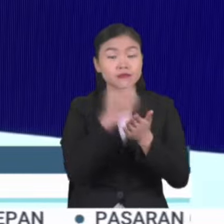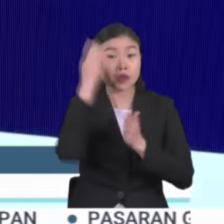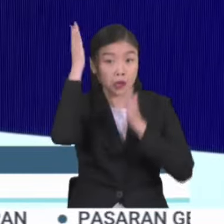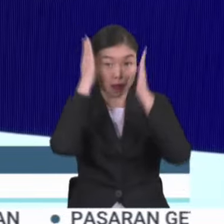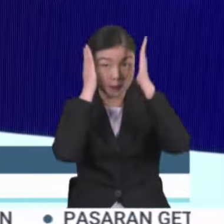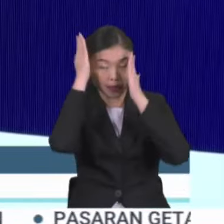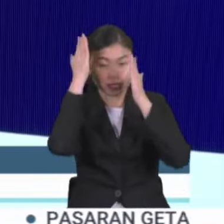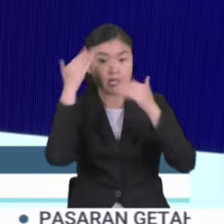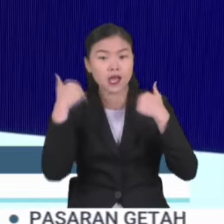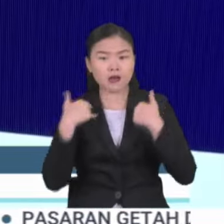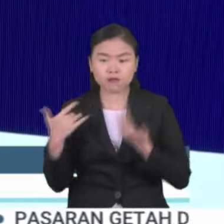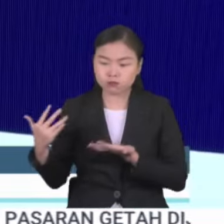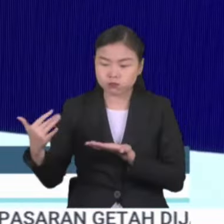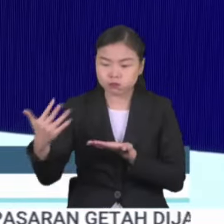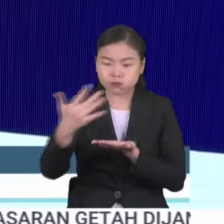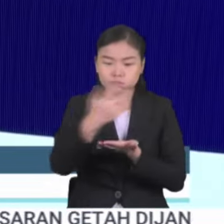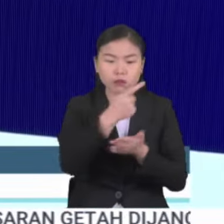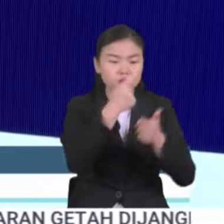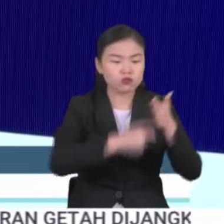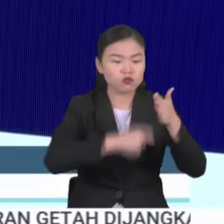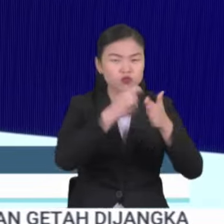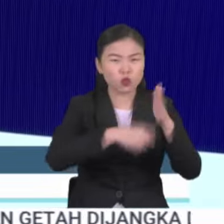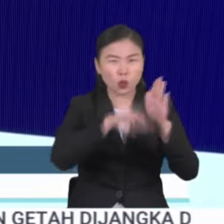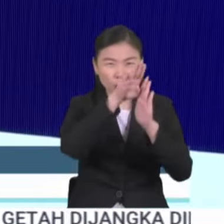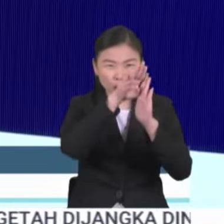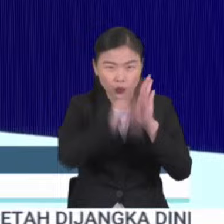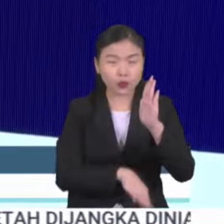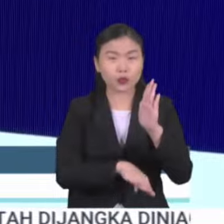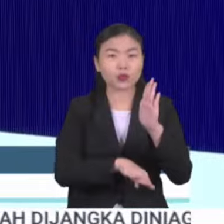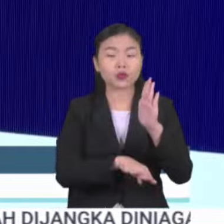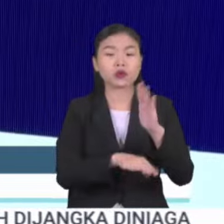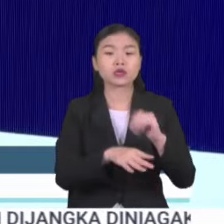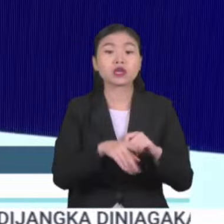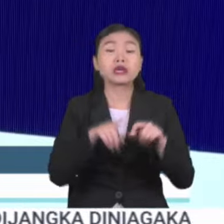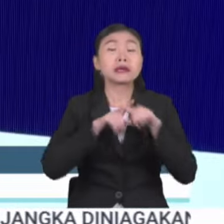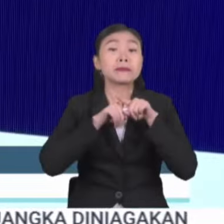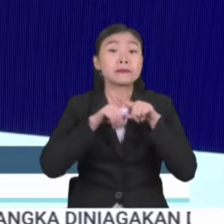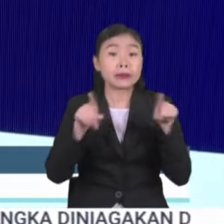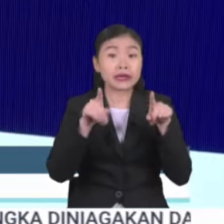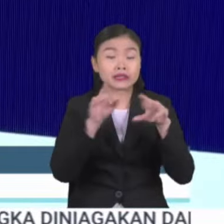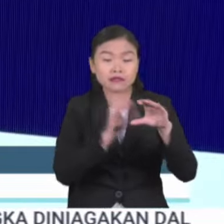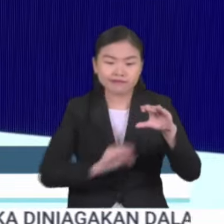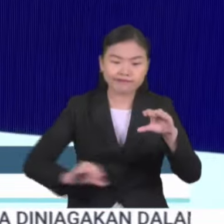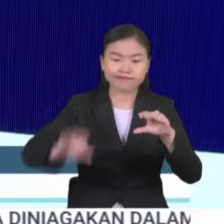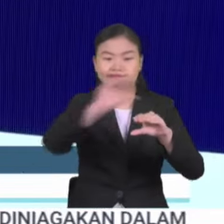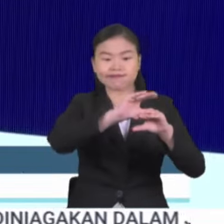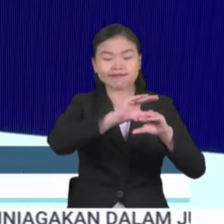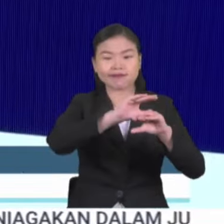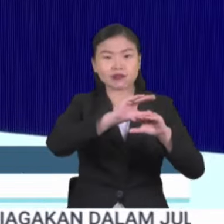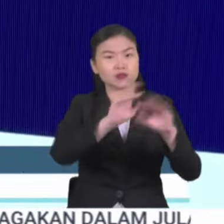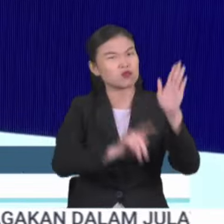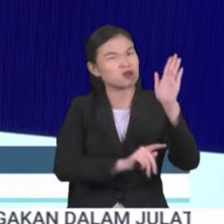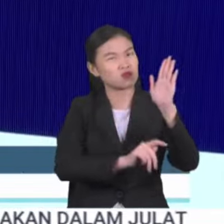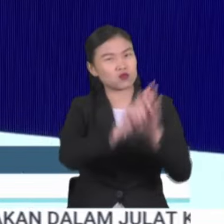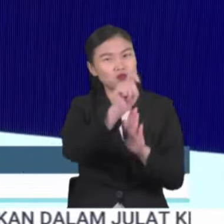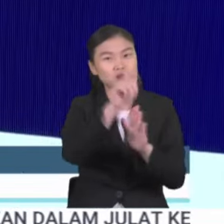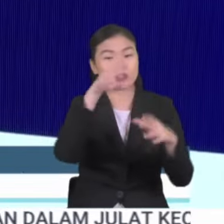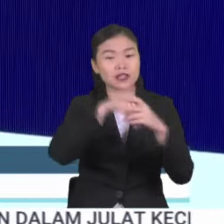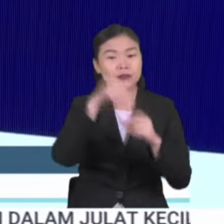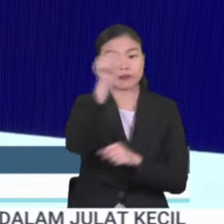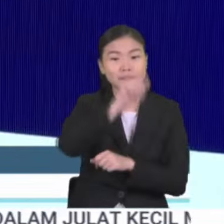hasil kutipan cukai yang paling rendah, tax base yang paling rendah, tetapi subsidi di antara yang tertinggi di